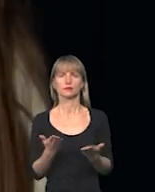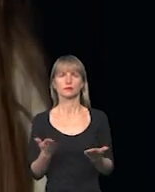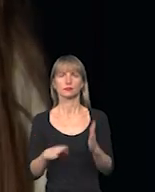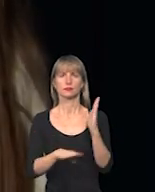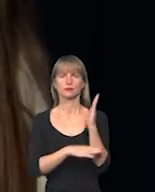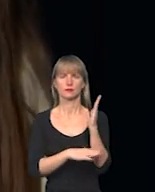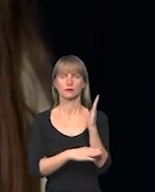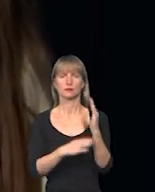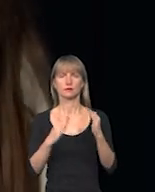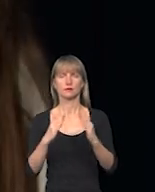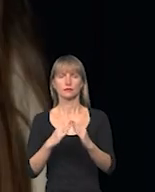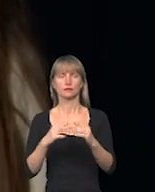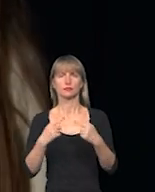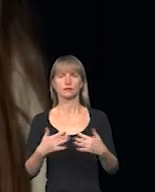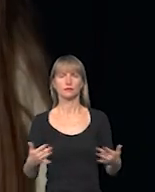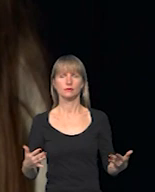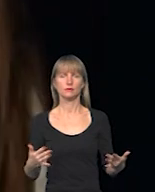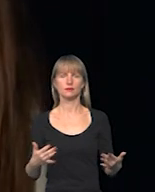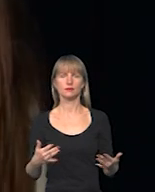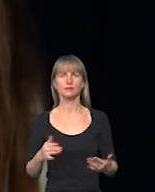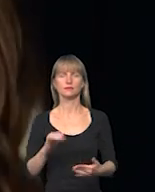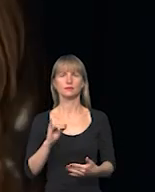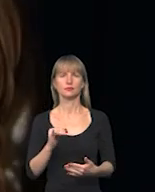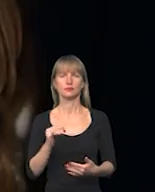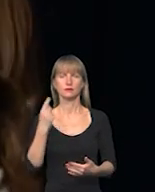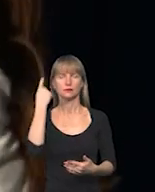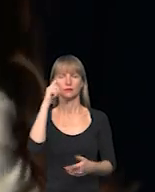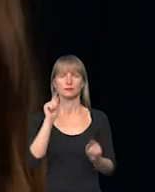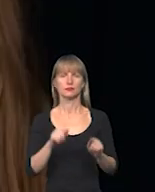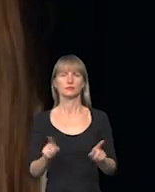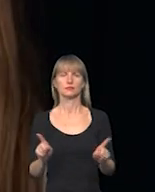дерева, будинки і тому подібне. Ідеї, тому що